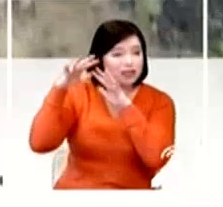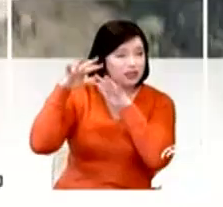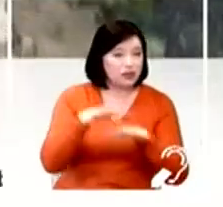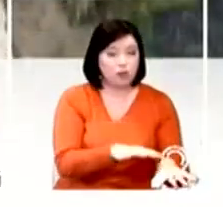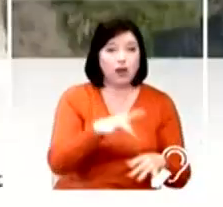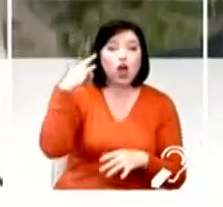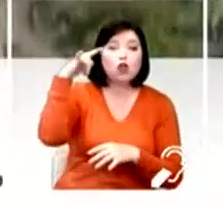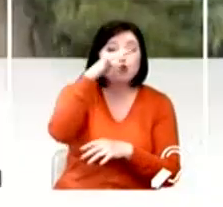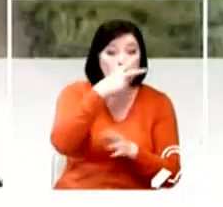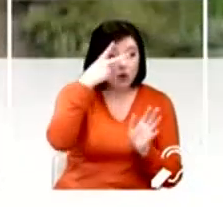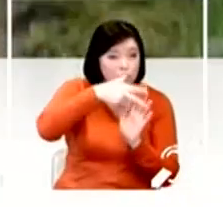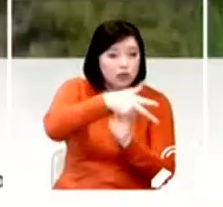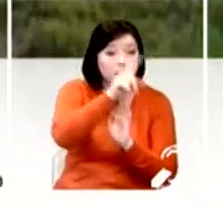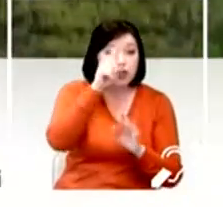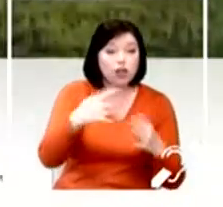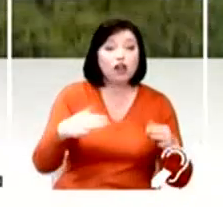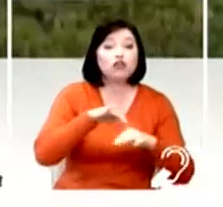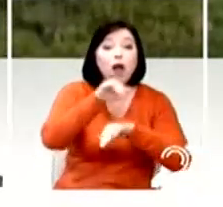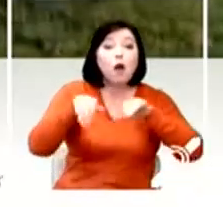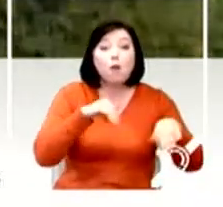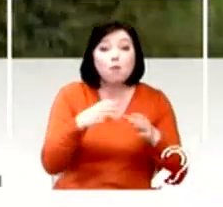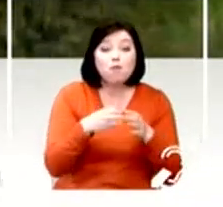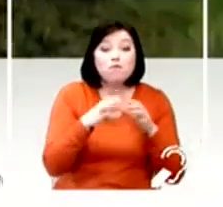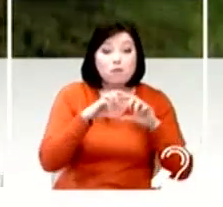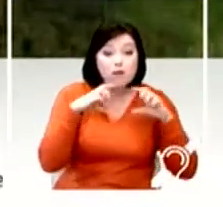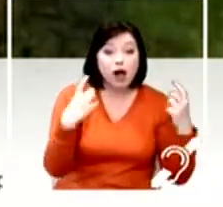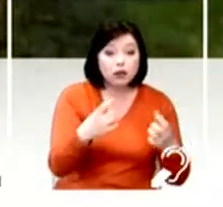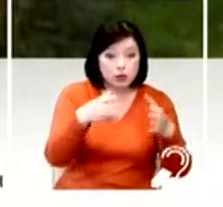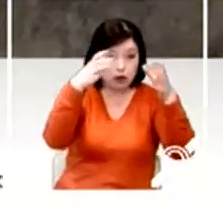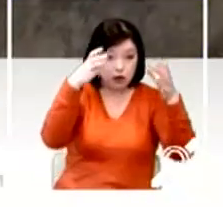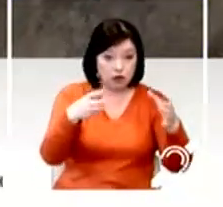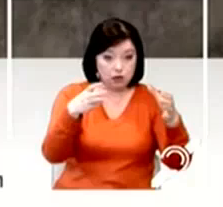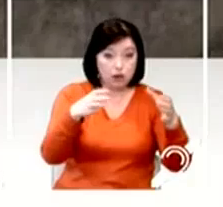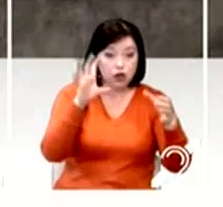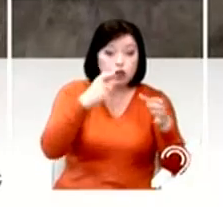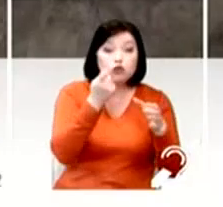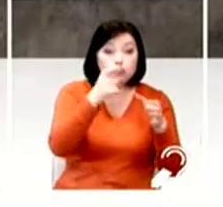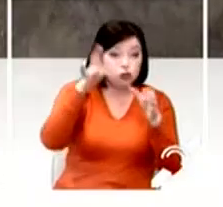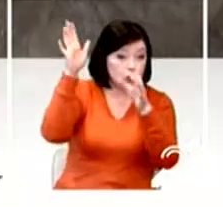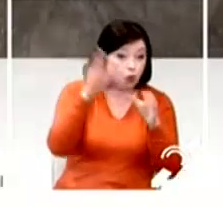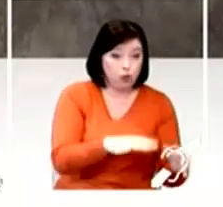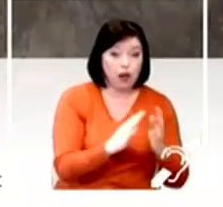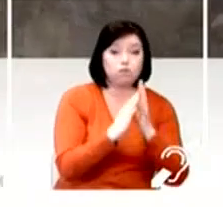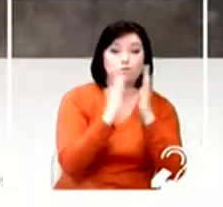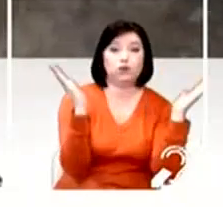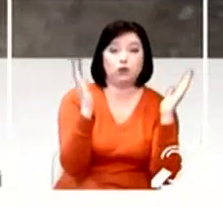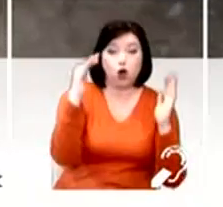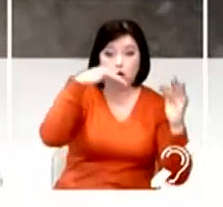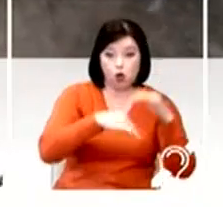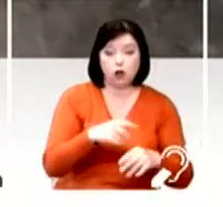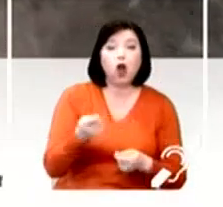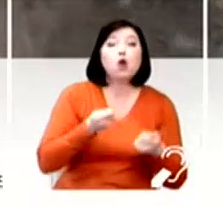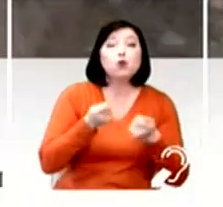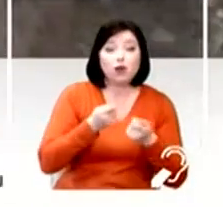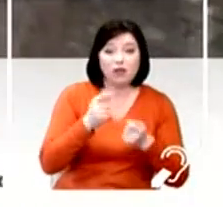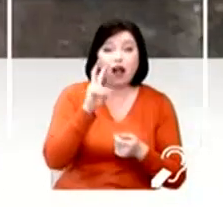O dronă a filmat o piscină care este suspendată deasupra hăului creat de surparea unei faleze. Guvernatorul Californiei